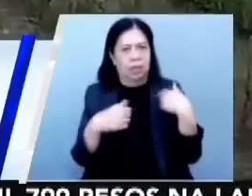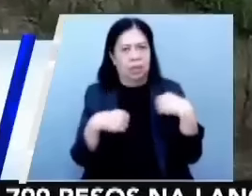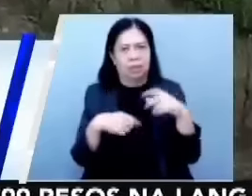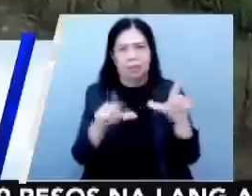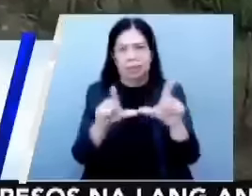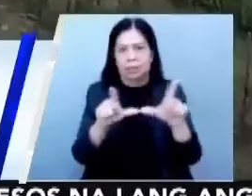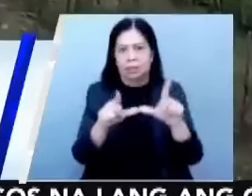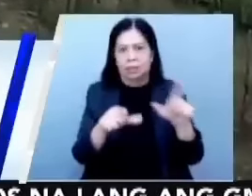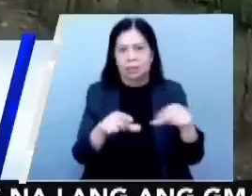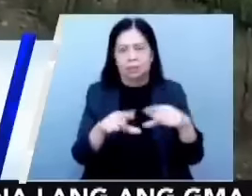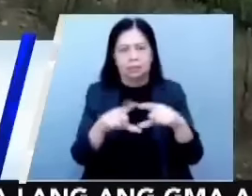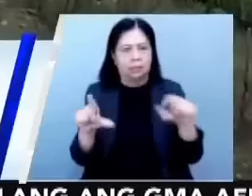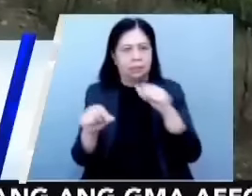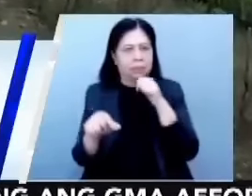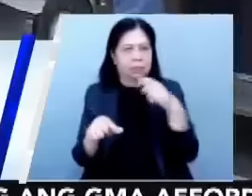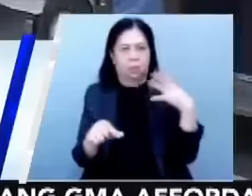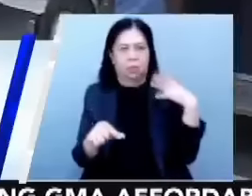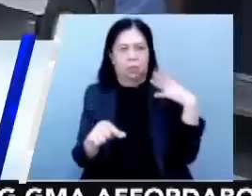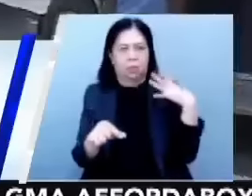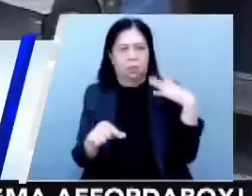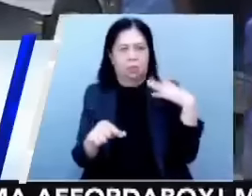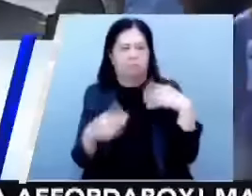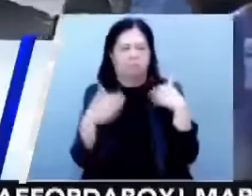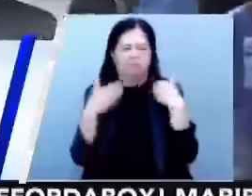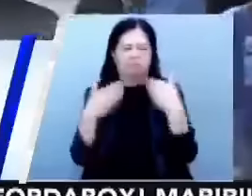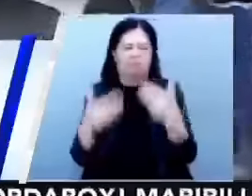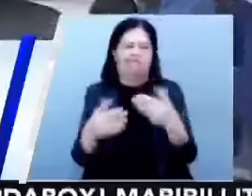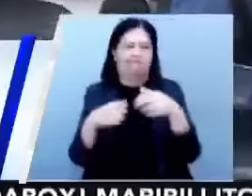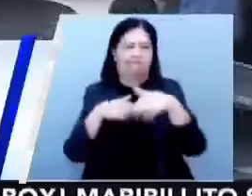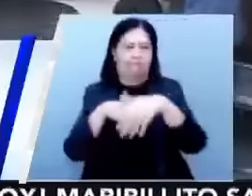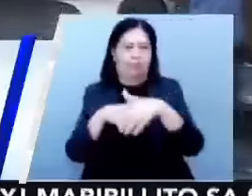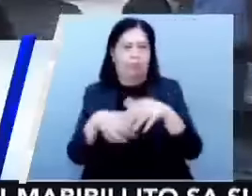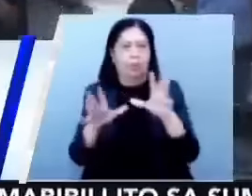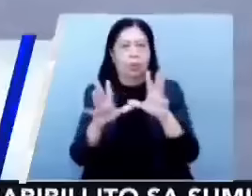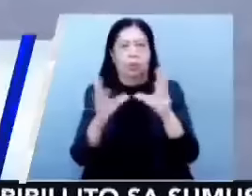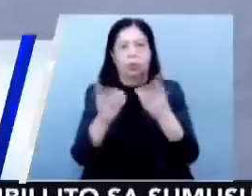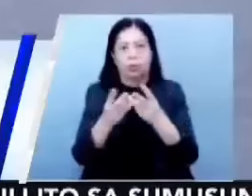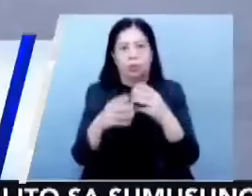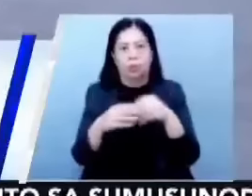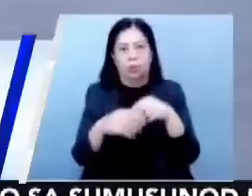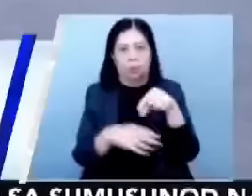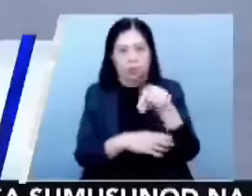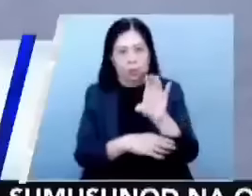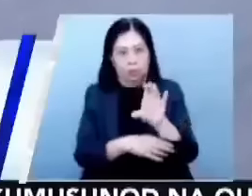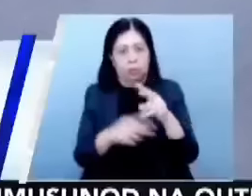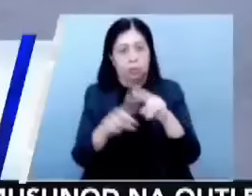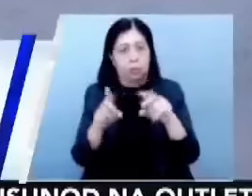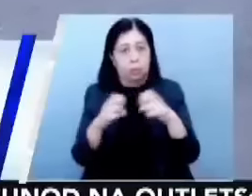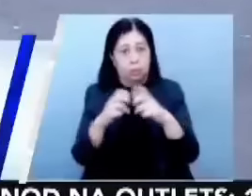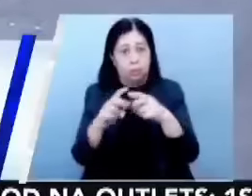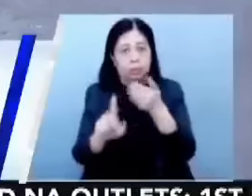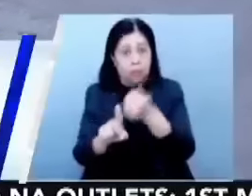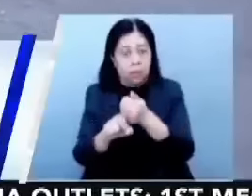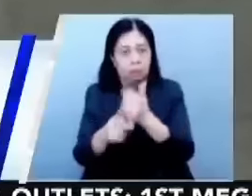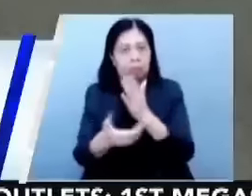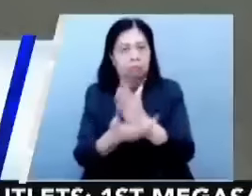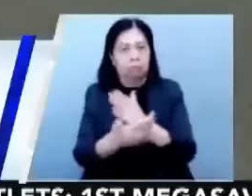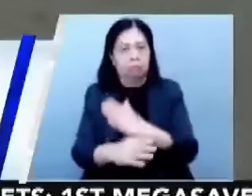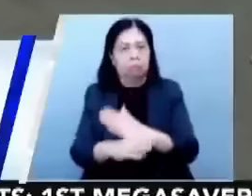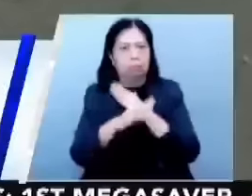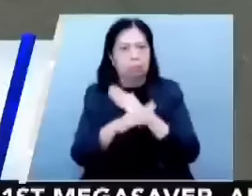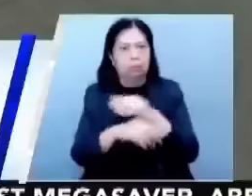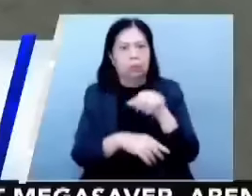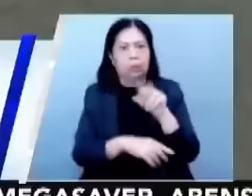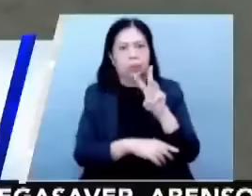sila hinintay ng mga nagpoprotesta na lumarga sa Commonwealth Avenue. Pero maging sila hinarang pagdating sa Welcome Rotonda pa Maynila.